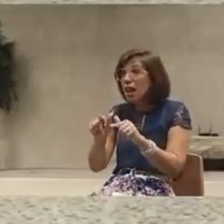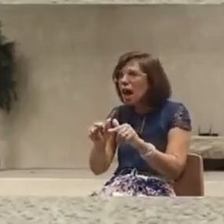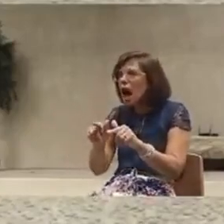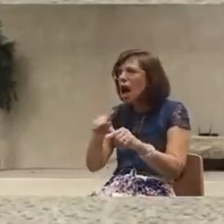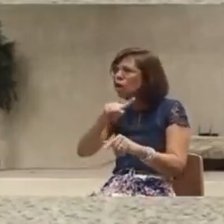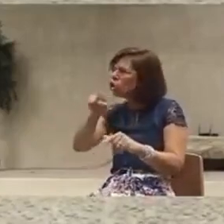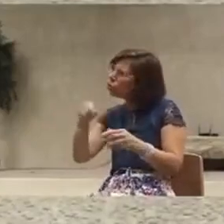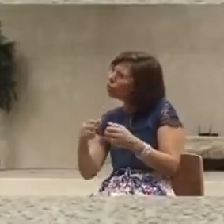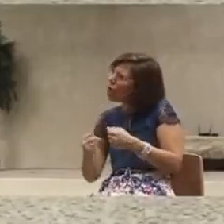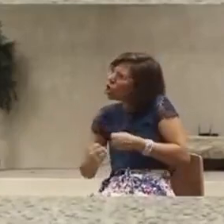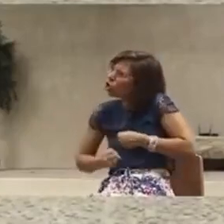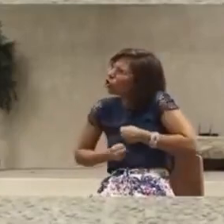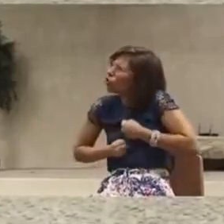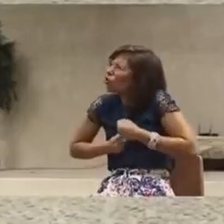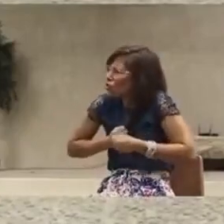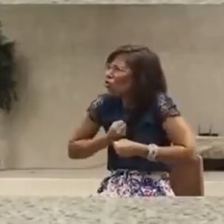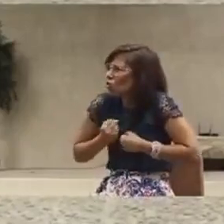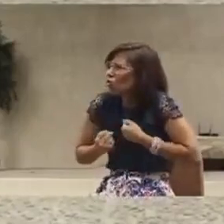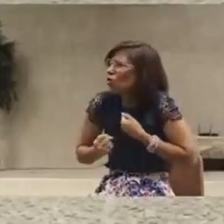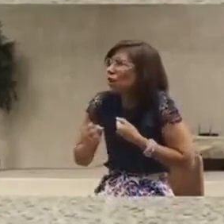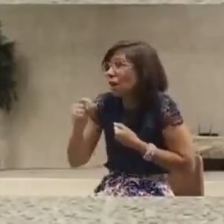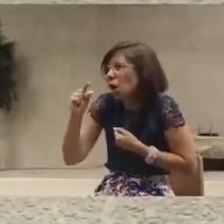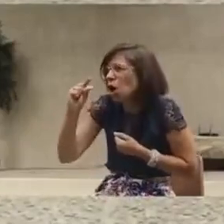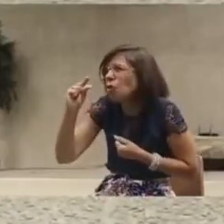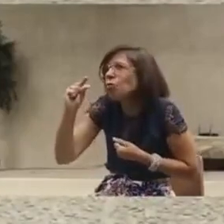Vous formera, hein,